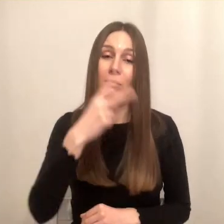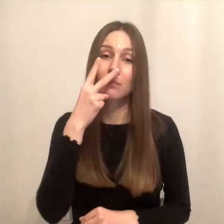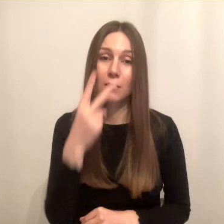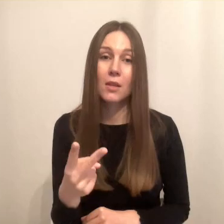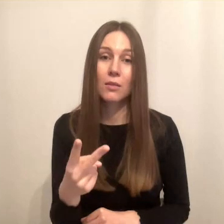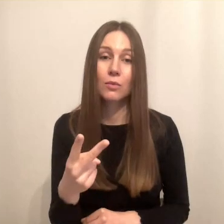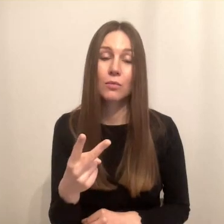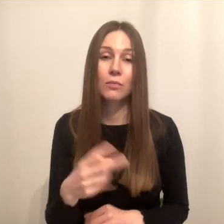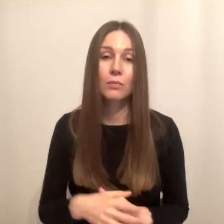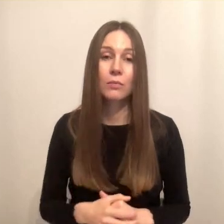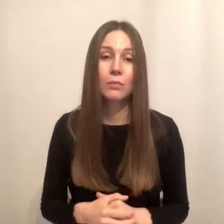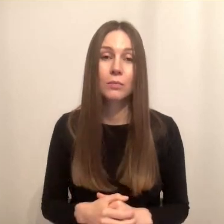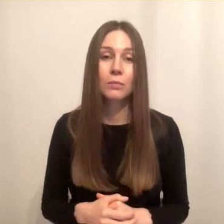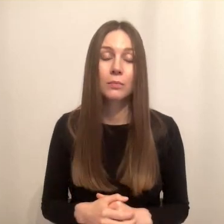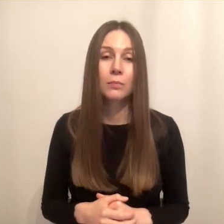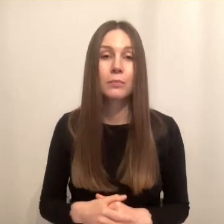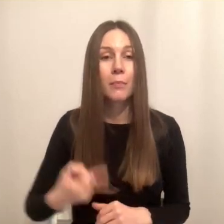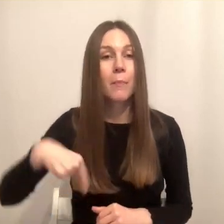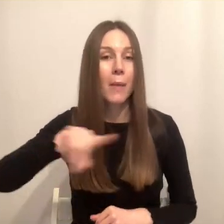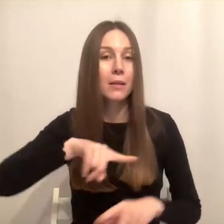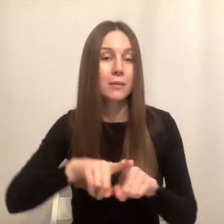mes. Ir manau, kad